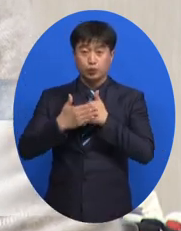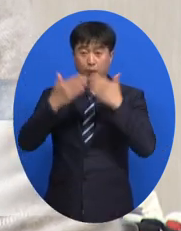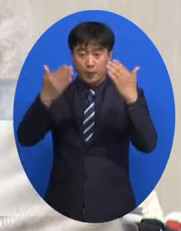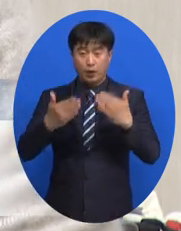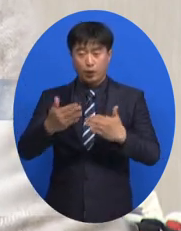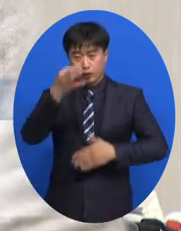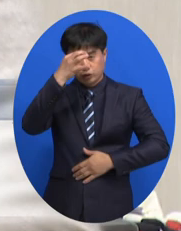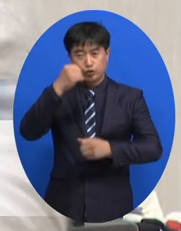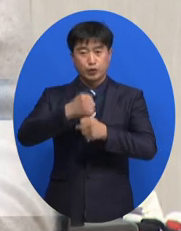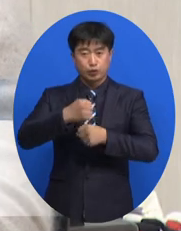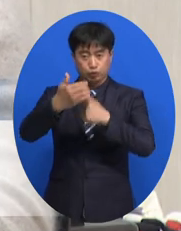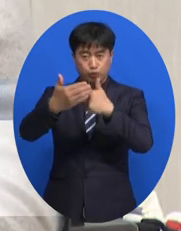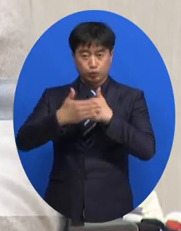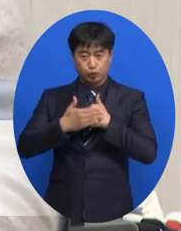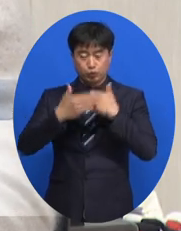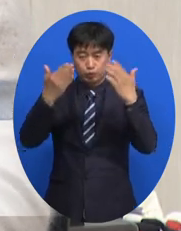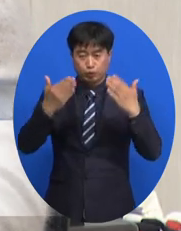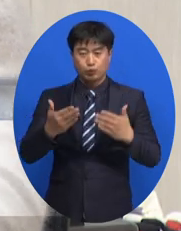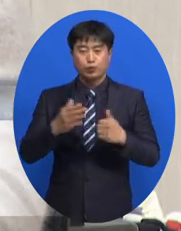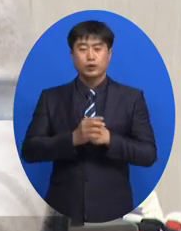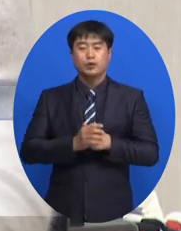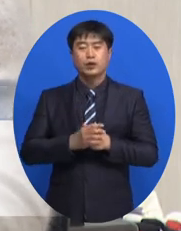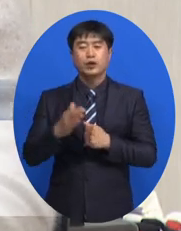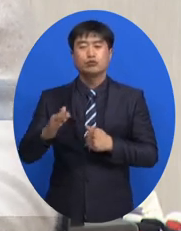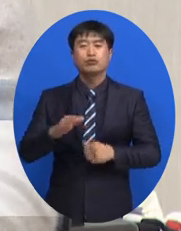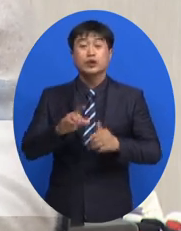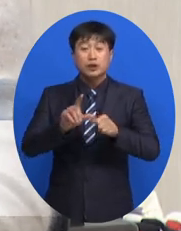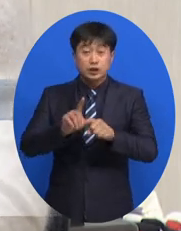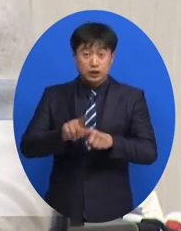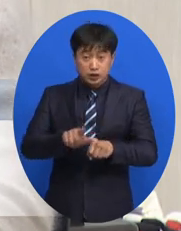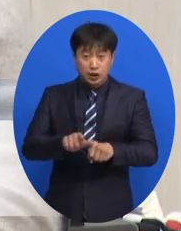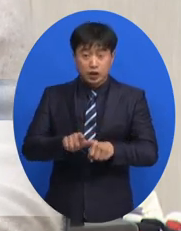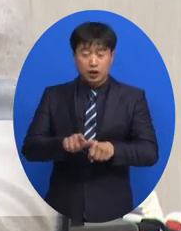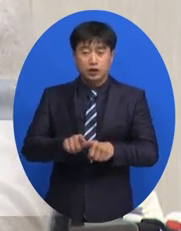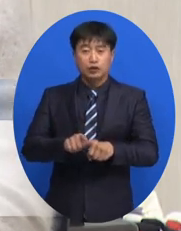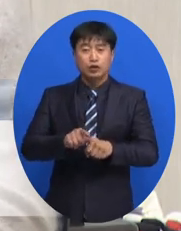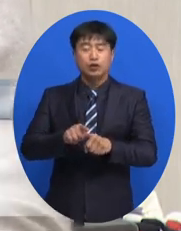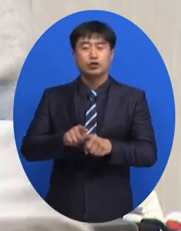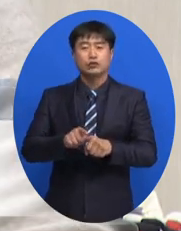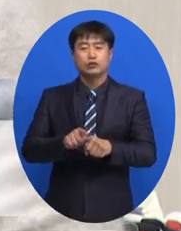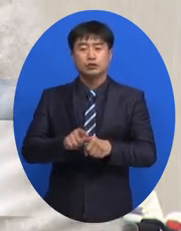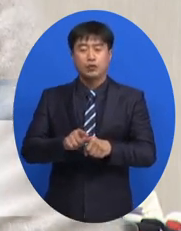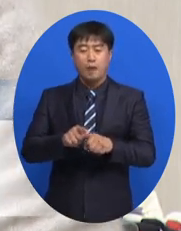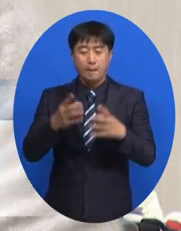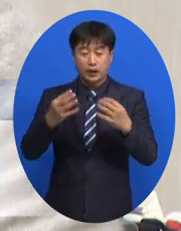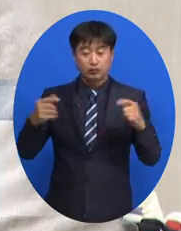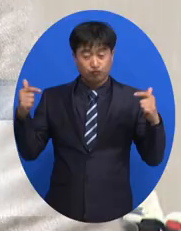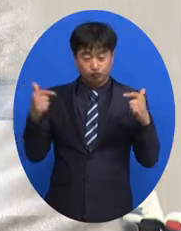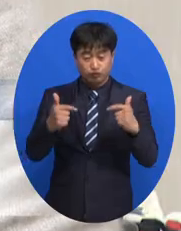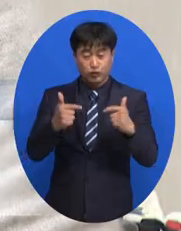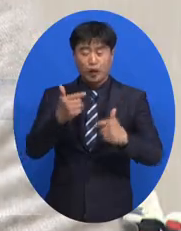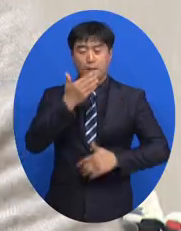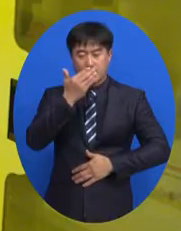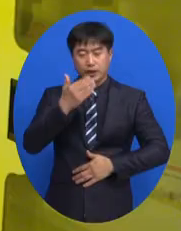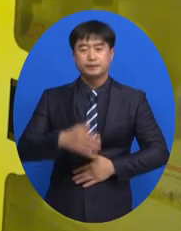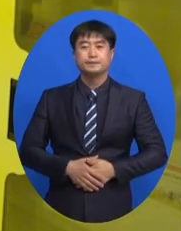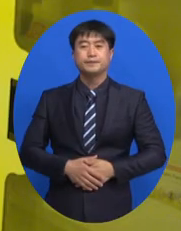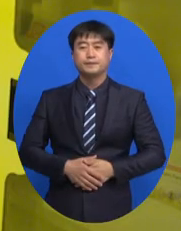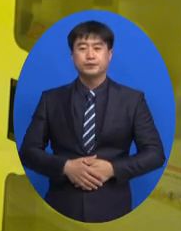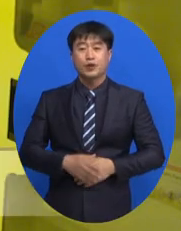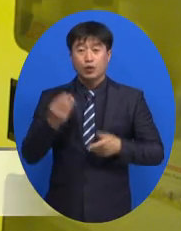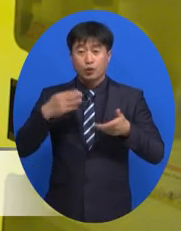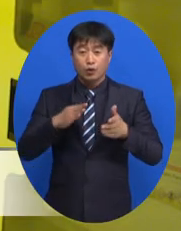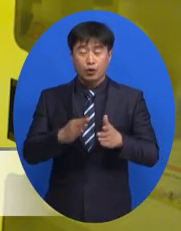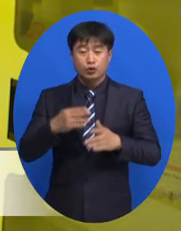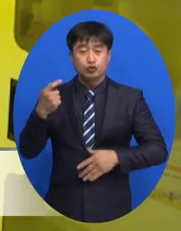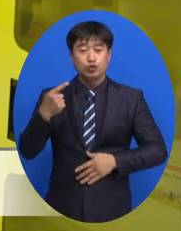기술 개발을 해주니까 저희가 이제 시간이라든지 이런 연구 개발 시간이라든지 이런 것들을 상당히 많이 좀 단축을 할 수가 있는 거죠.